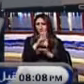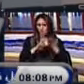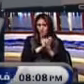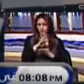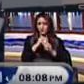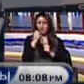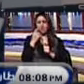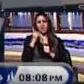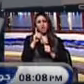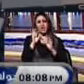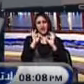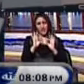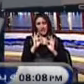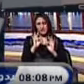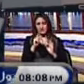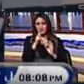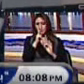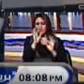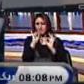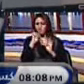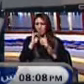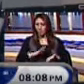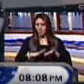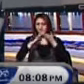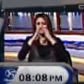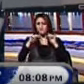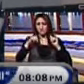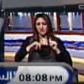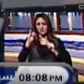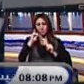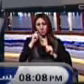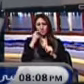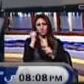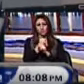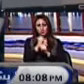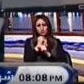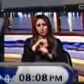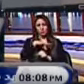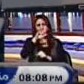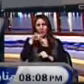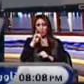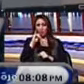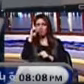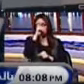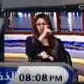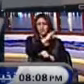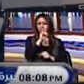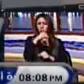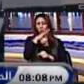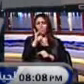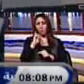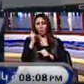اننا لازم نحيي اي جهه مخلصه بتعمل وسط ظروف غايه في الصعوبه، ولازم كمان نحيي